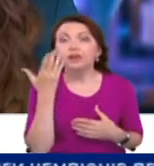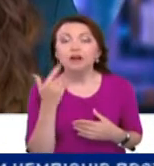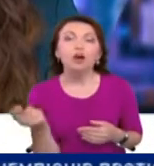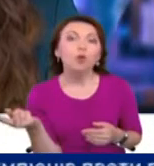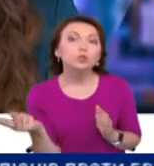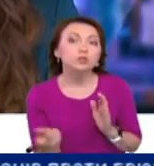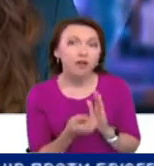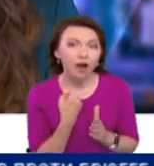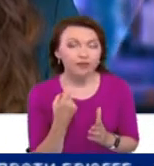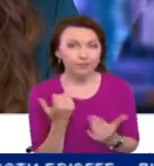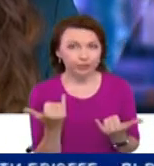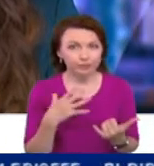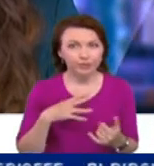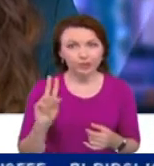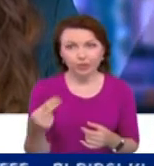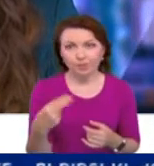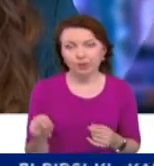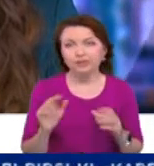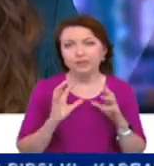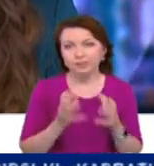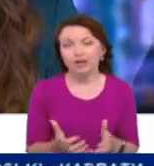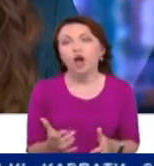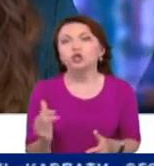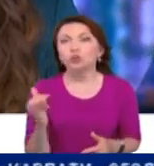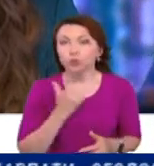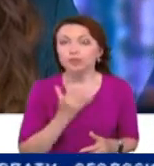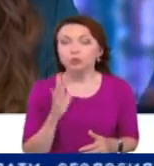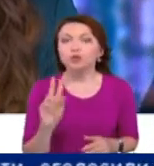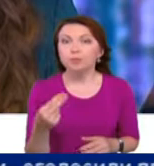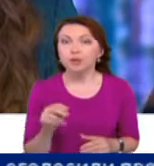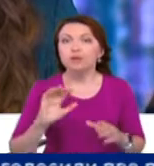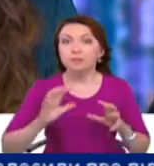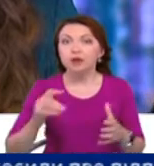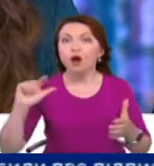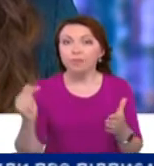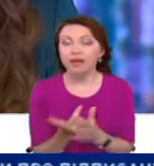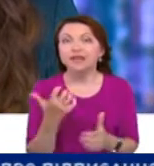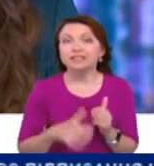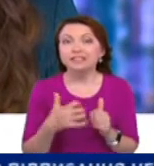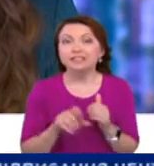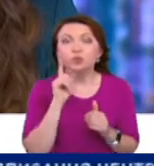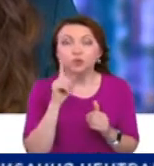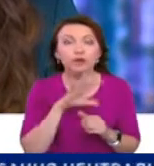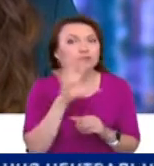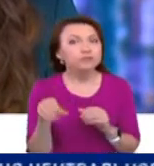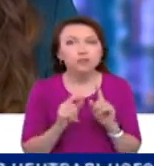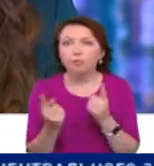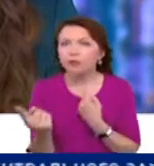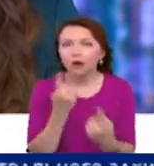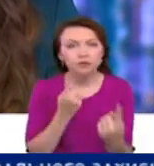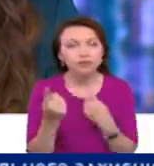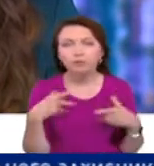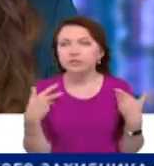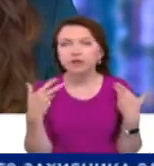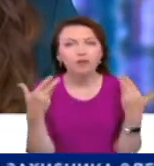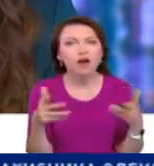узнали, вот мы сейчас были на чемпионате мира, что у нас будет чемпионат мира опять среди юниоров. Все нас подходили, поздравляли и